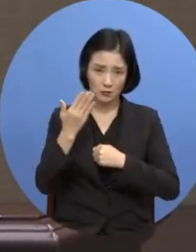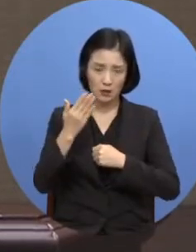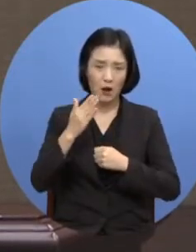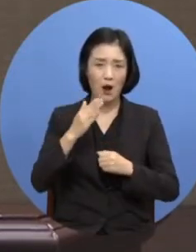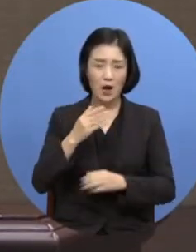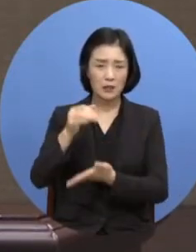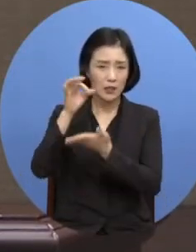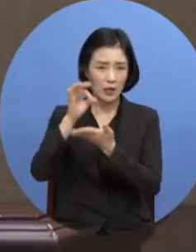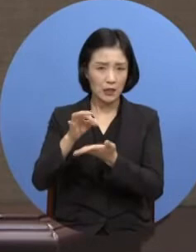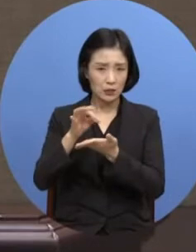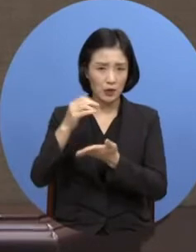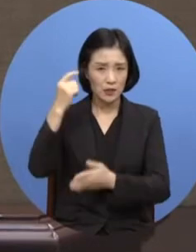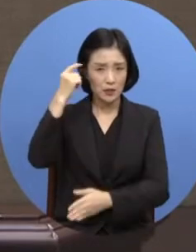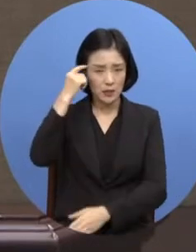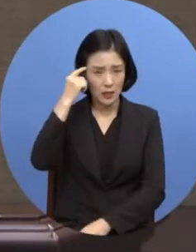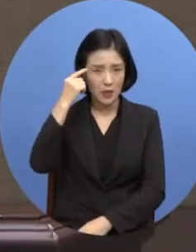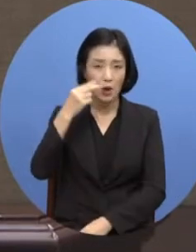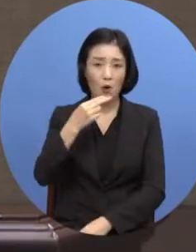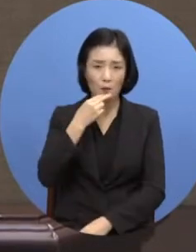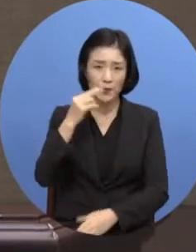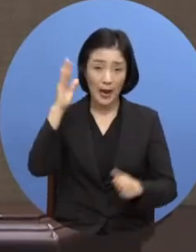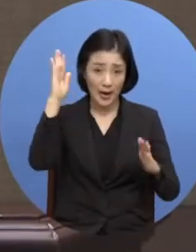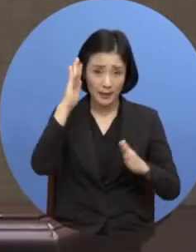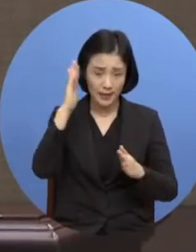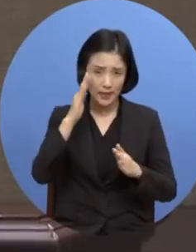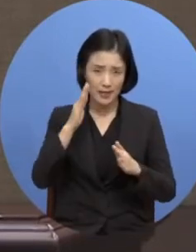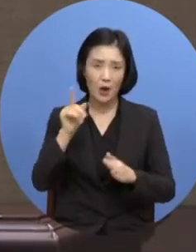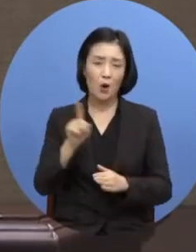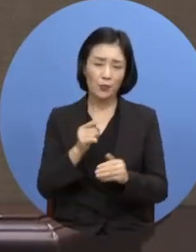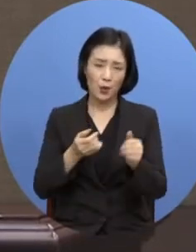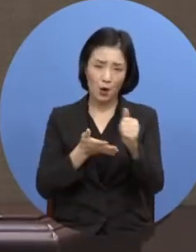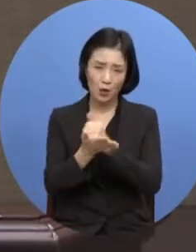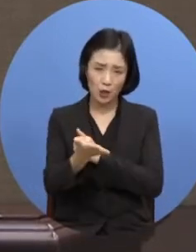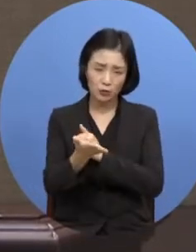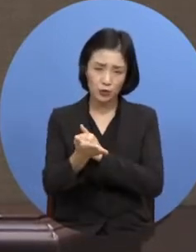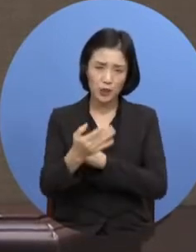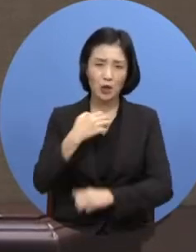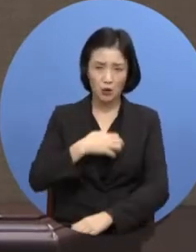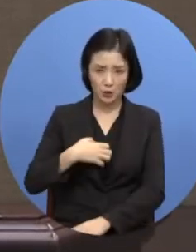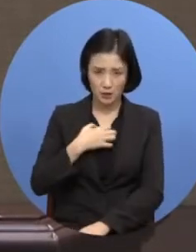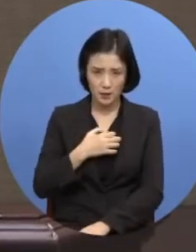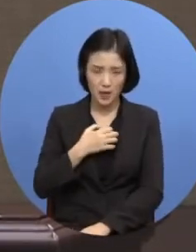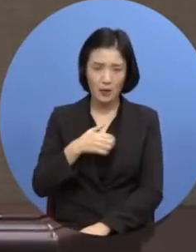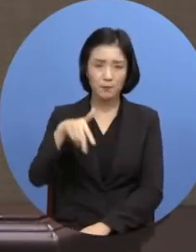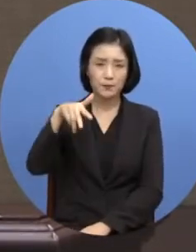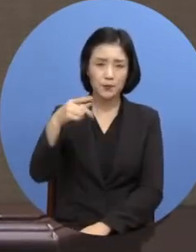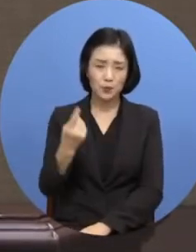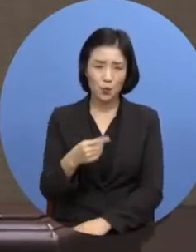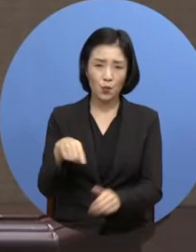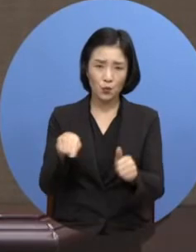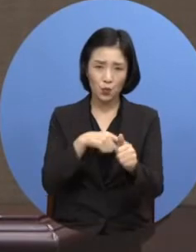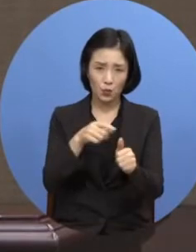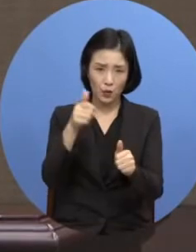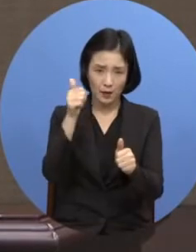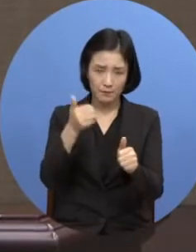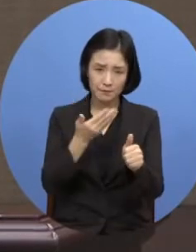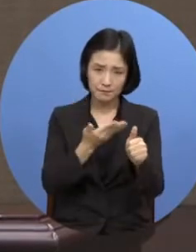않은 학생들에게 어떤 영향을 줄지 걱정입니다. 조희영 교육감님, 현재 시행되고